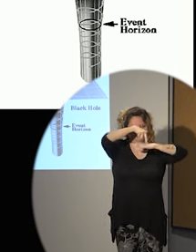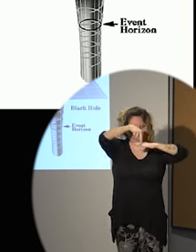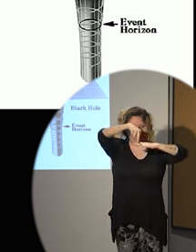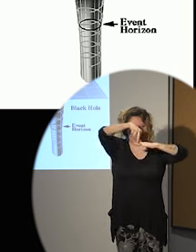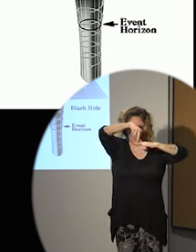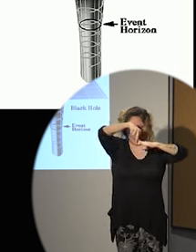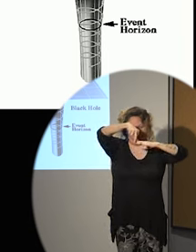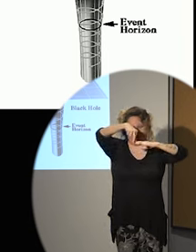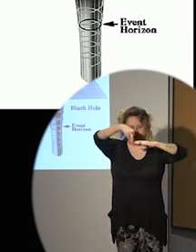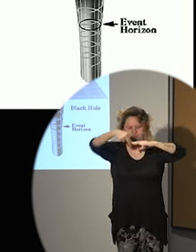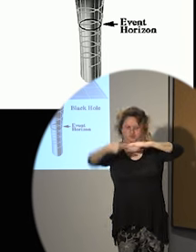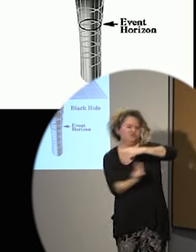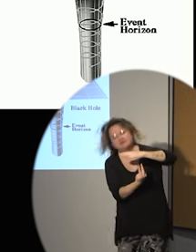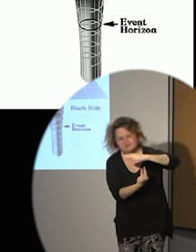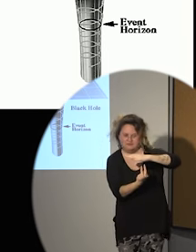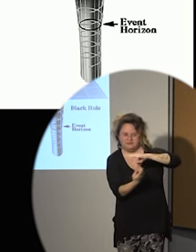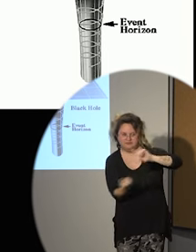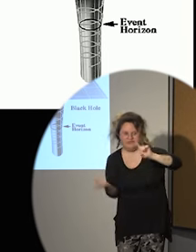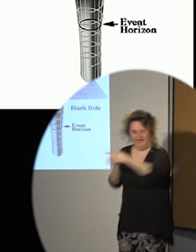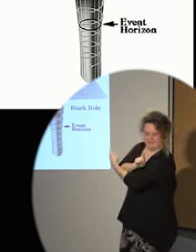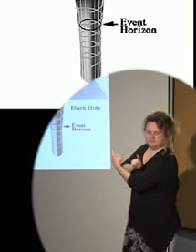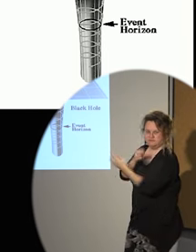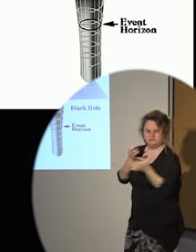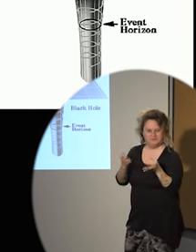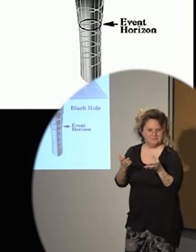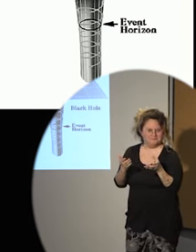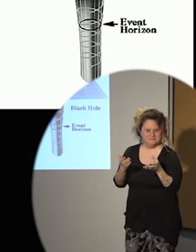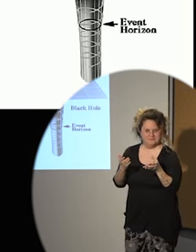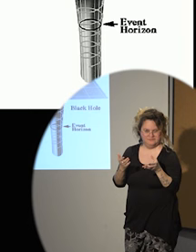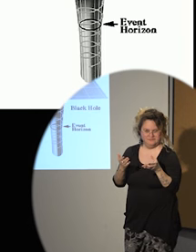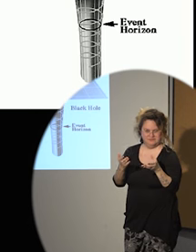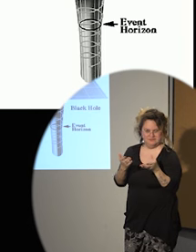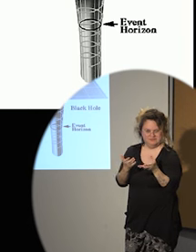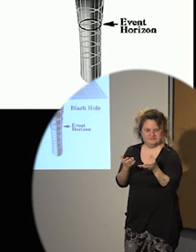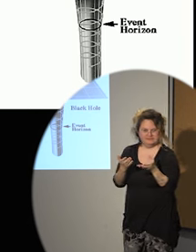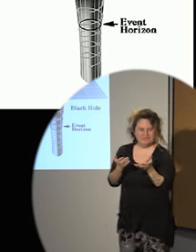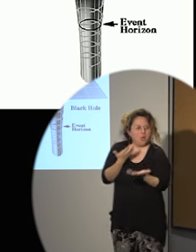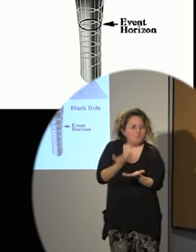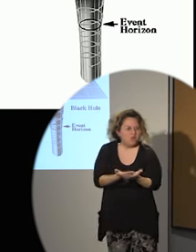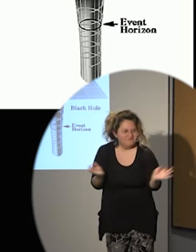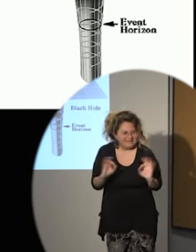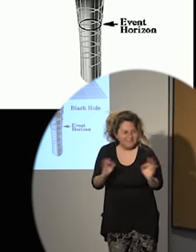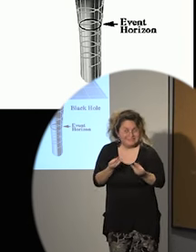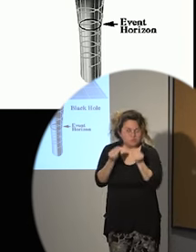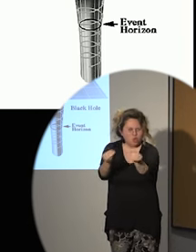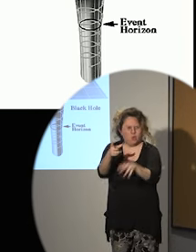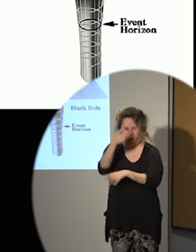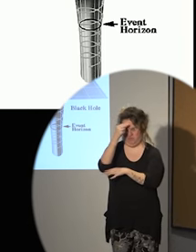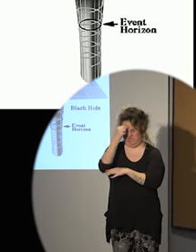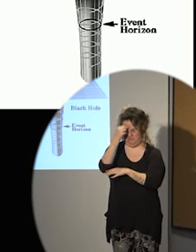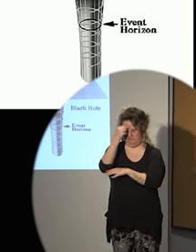avoir des inversions. Maintenant, ce n'est pas une preuve, hein, c'est juste une façon de le comprendre, de l'appréhender. D'accord,